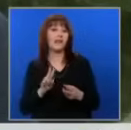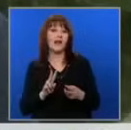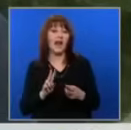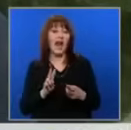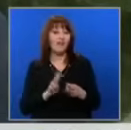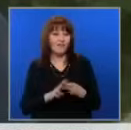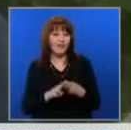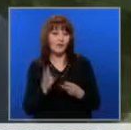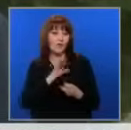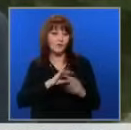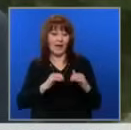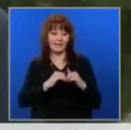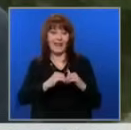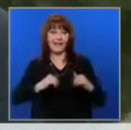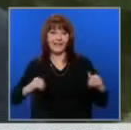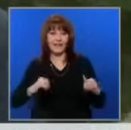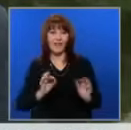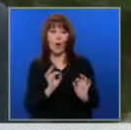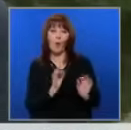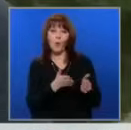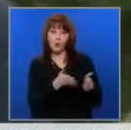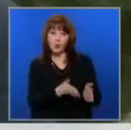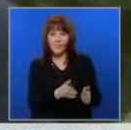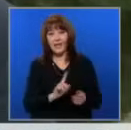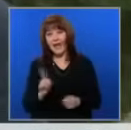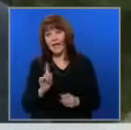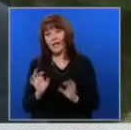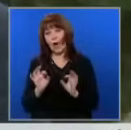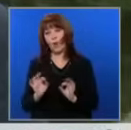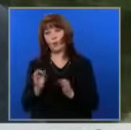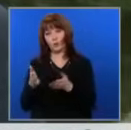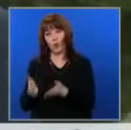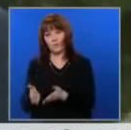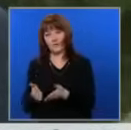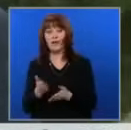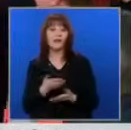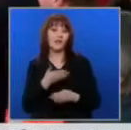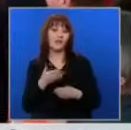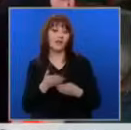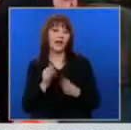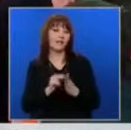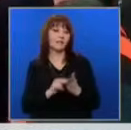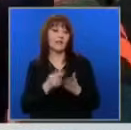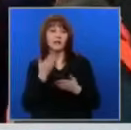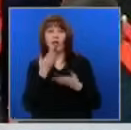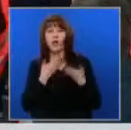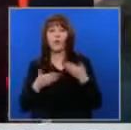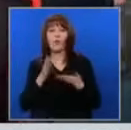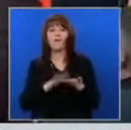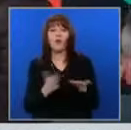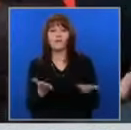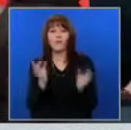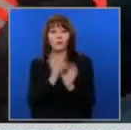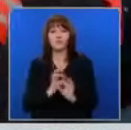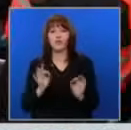раздели сектора на удобни и на неудобни. И в крайна сметка се договори много голямо нищо. На първо място е